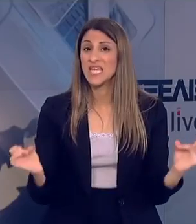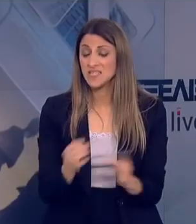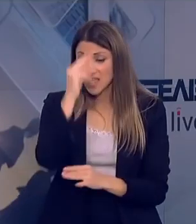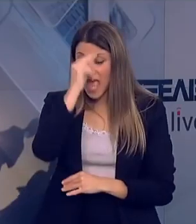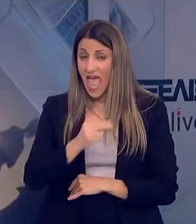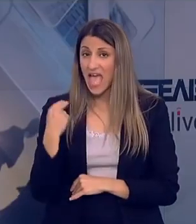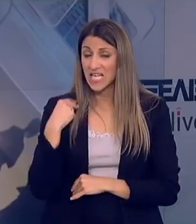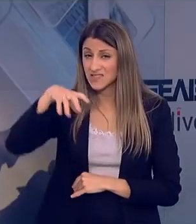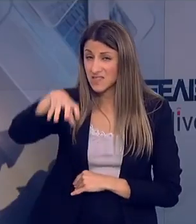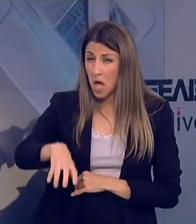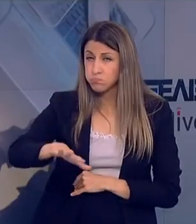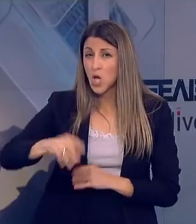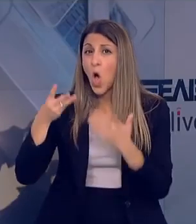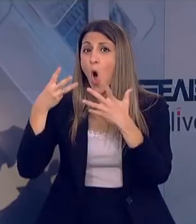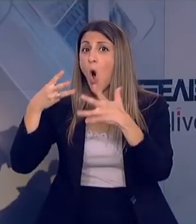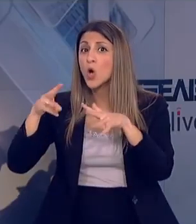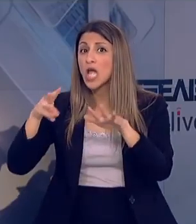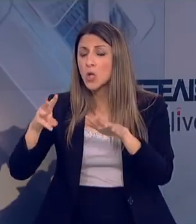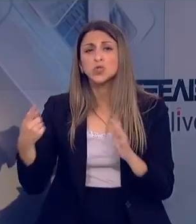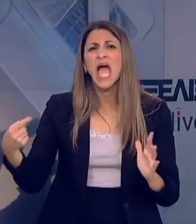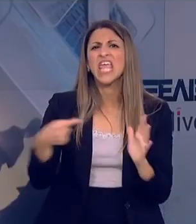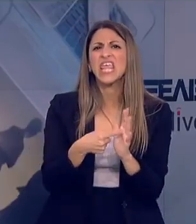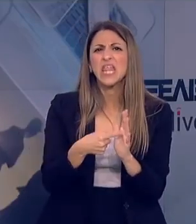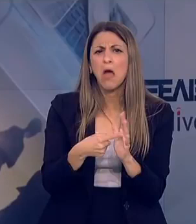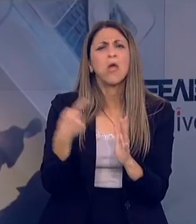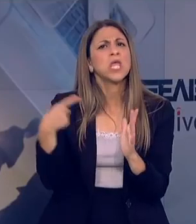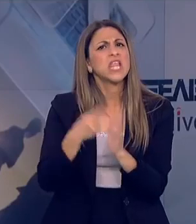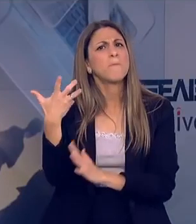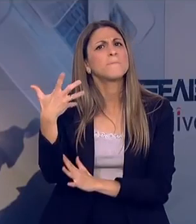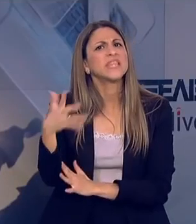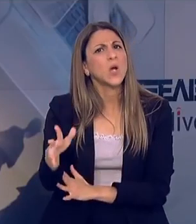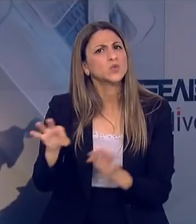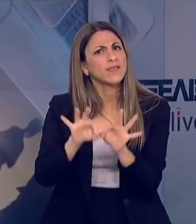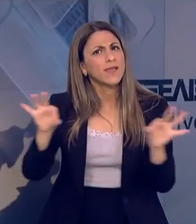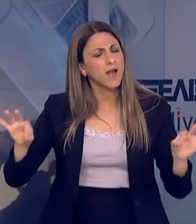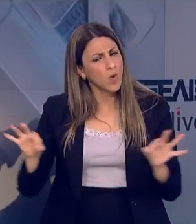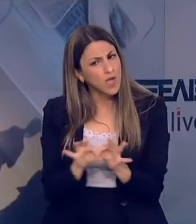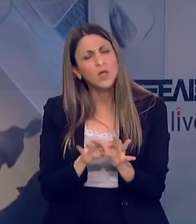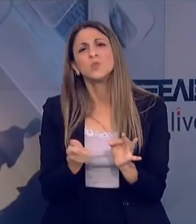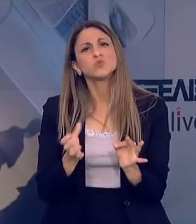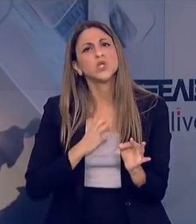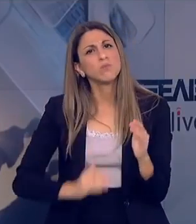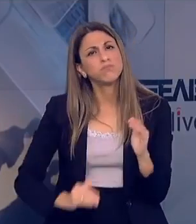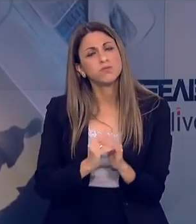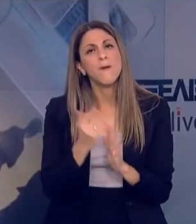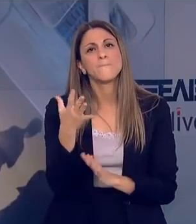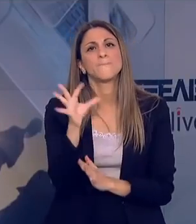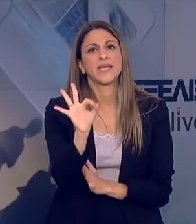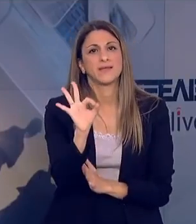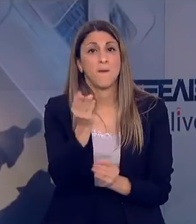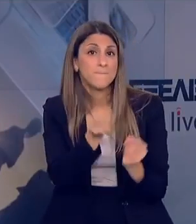λατρείας επιφάνειας 800 ή 1000 ή 1500 τετραγωνικών μπορεί να δεχτεί ως 50